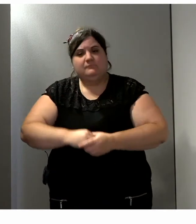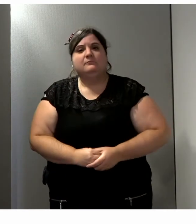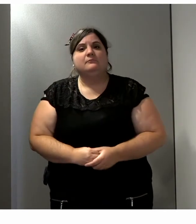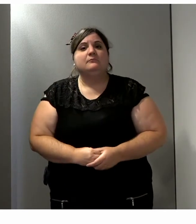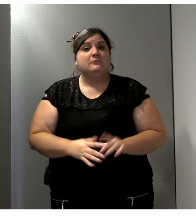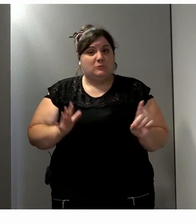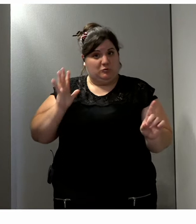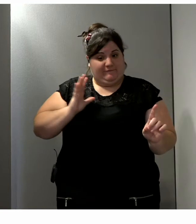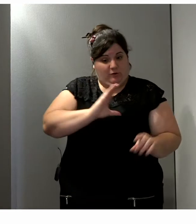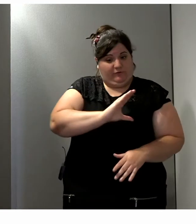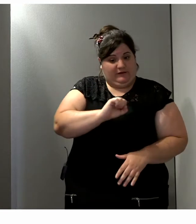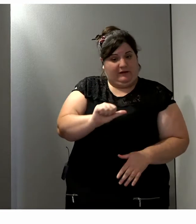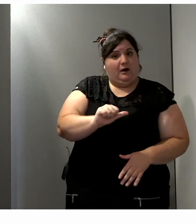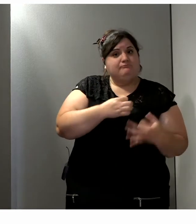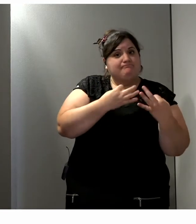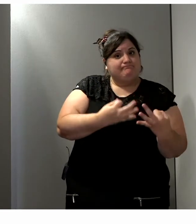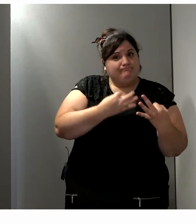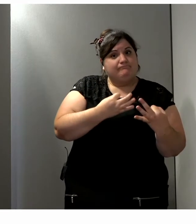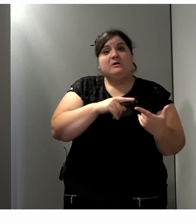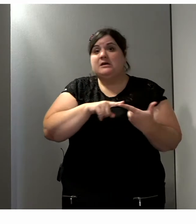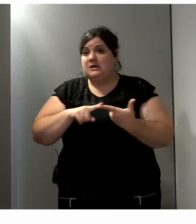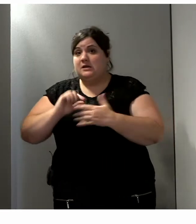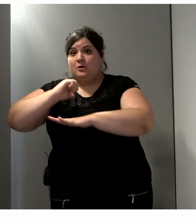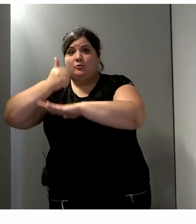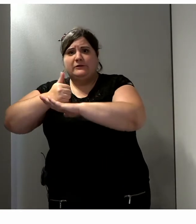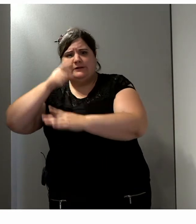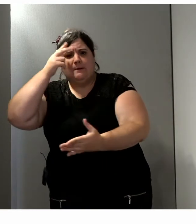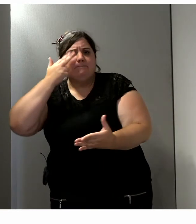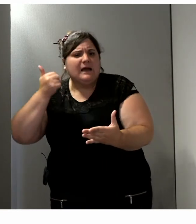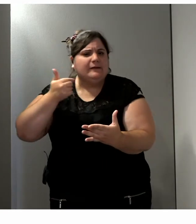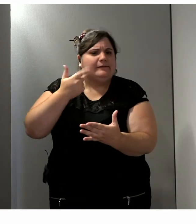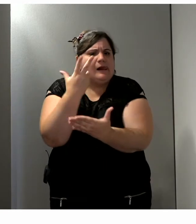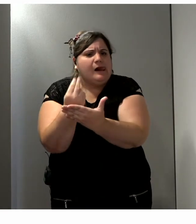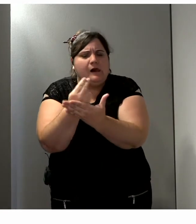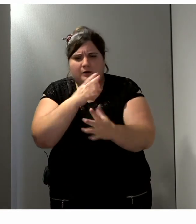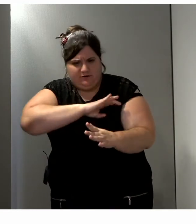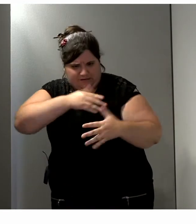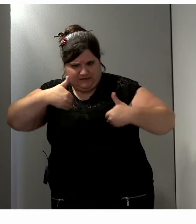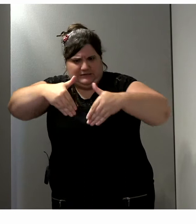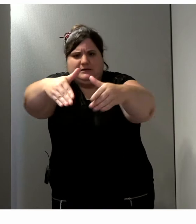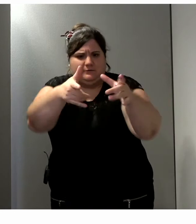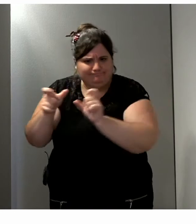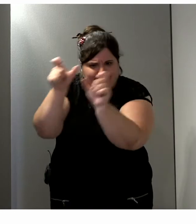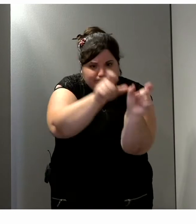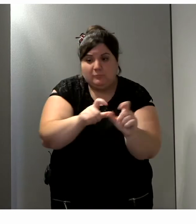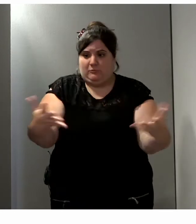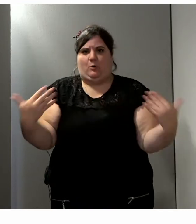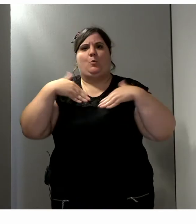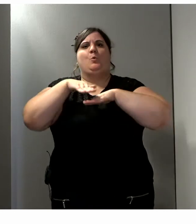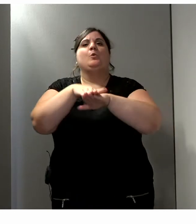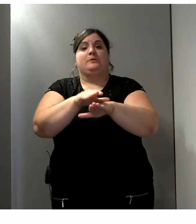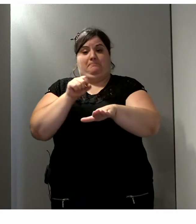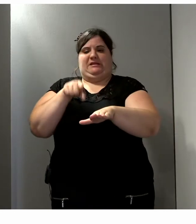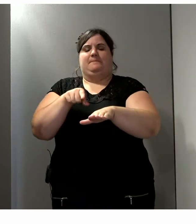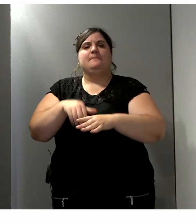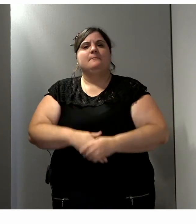une fusion entre le CSA et l'autorité qui est en lutte contre le piratage pour mieux appréhender ces périmètres. Alors,